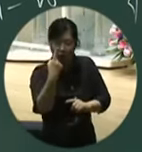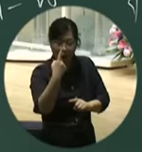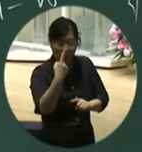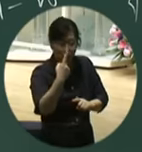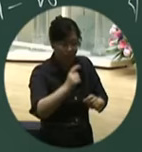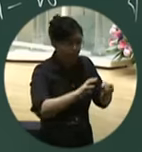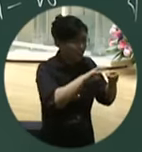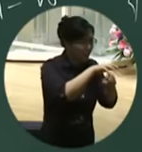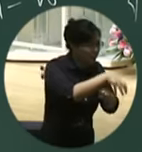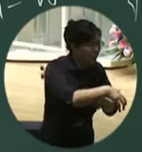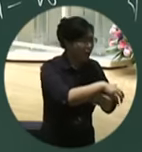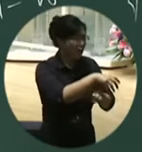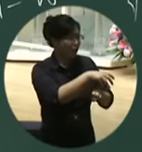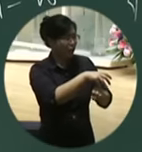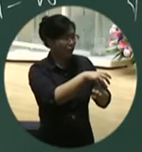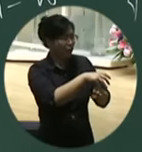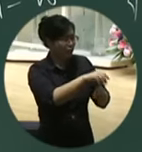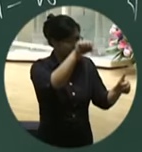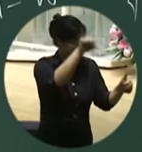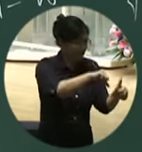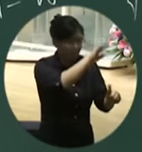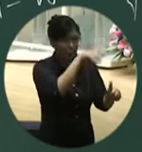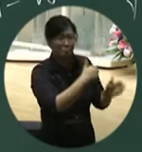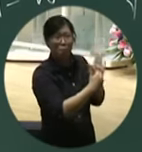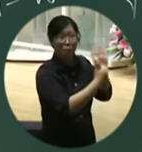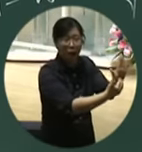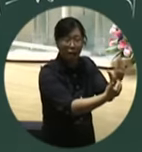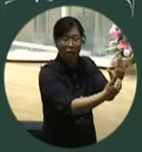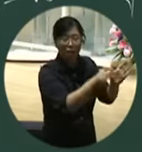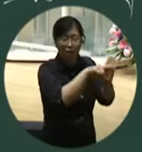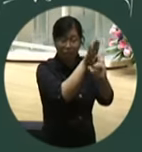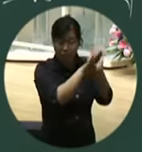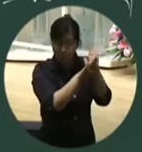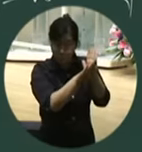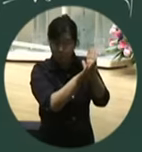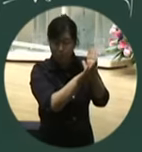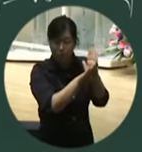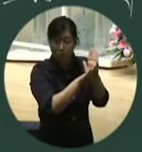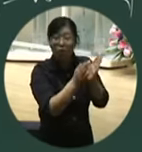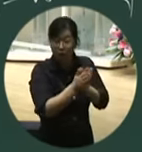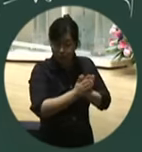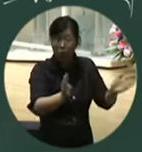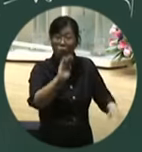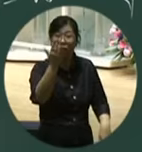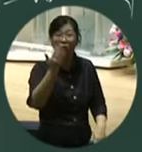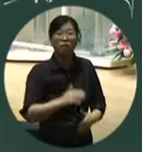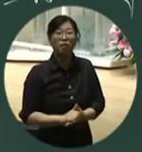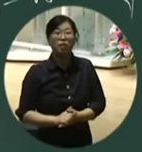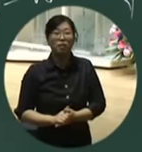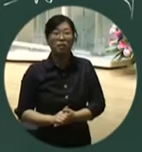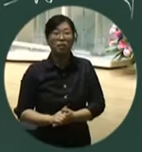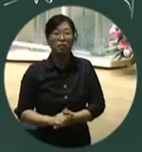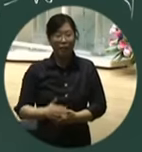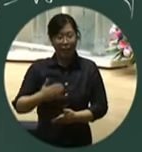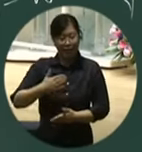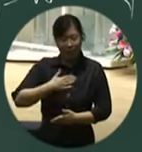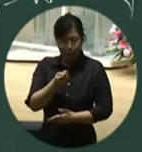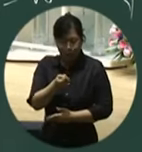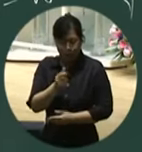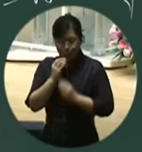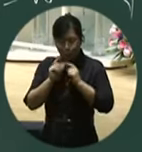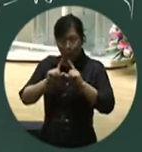up early in the morning and truly, sincerely pray to God. God truly stop disasters. 말이 됩니까? 교회를 살려 주옵소서. Does that make sense?